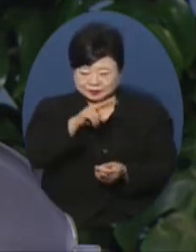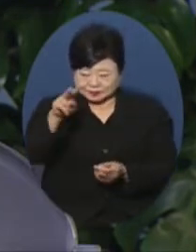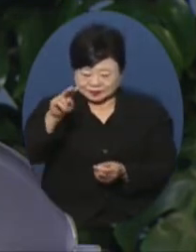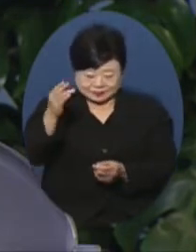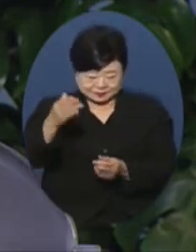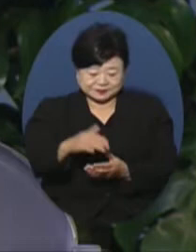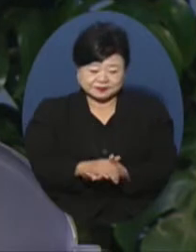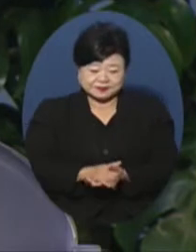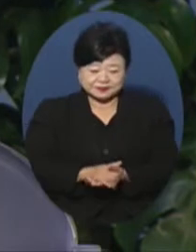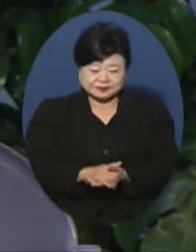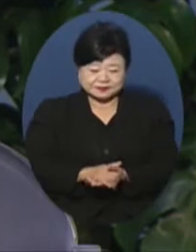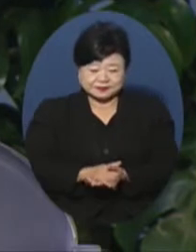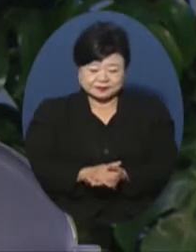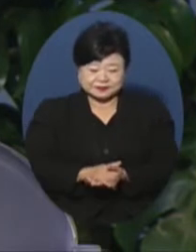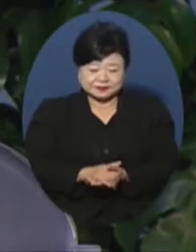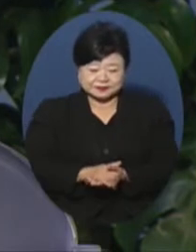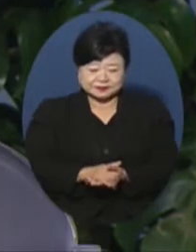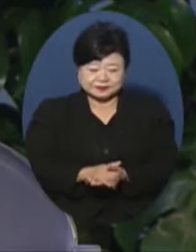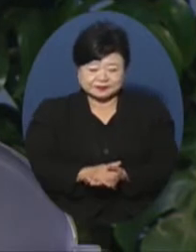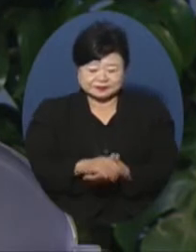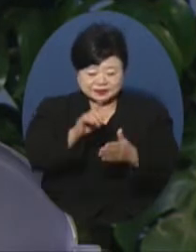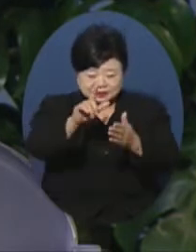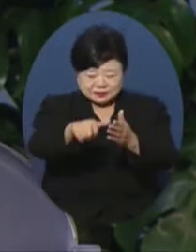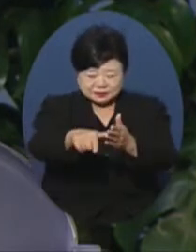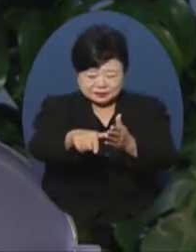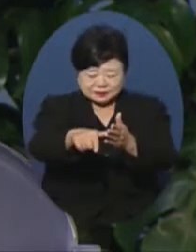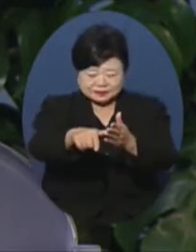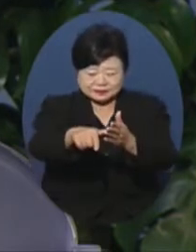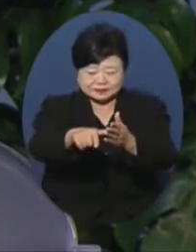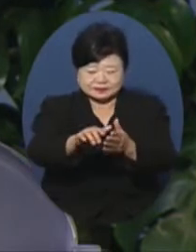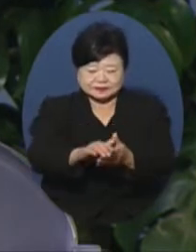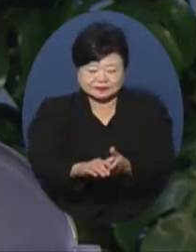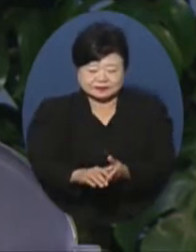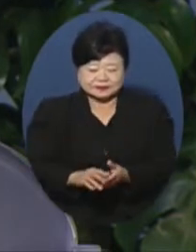바라보고 계십니다. 이 시간은